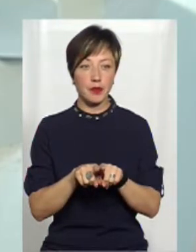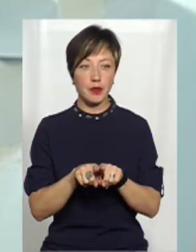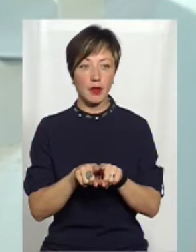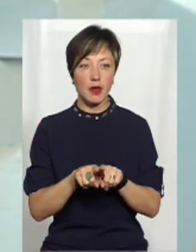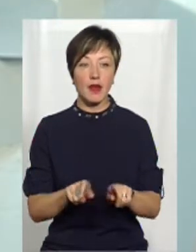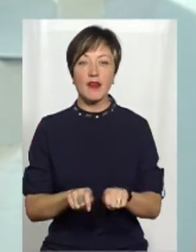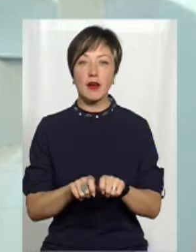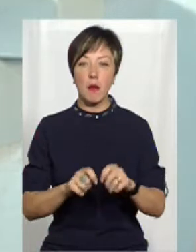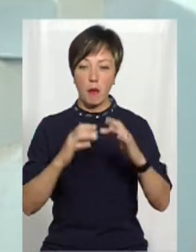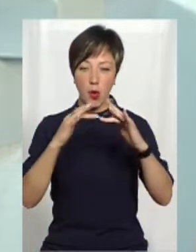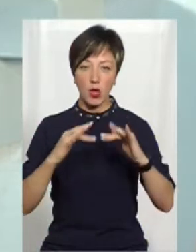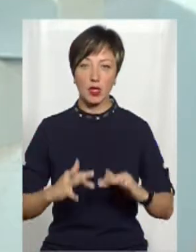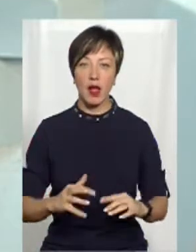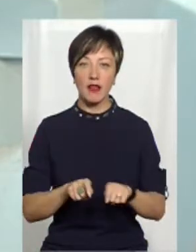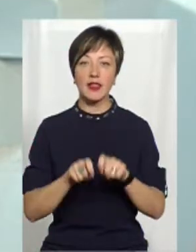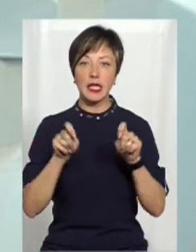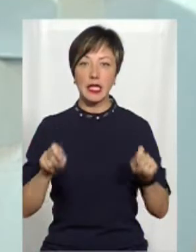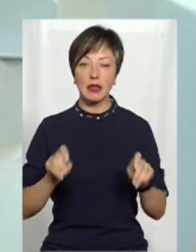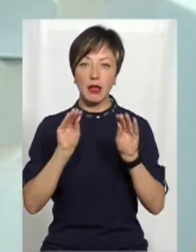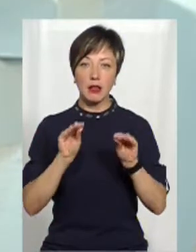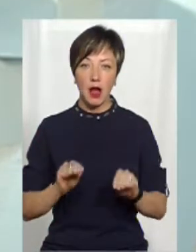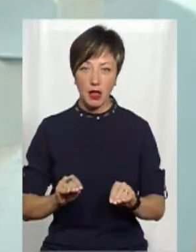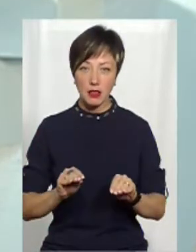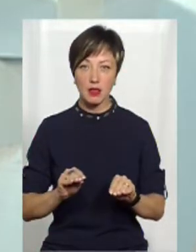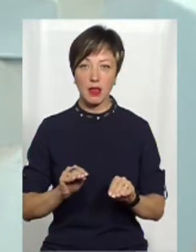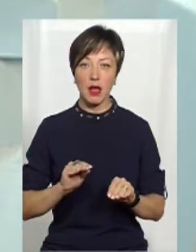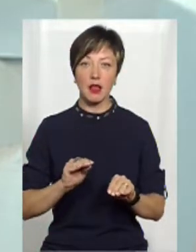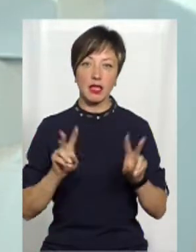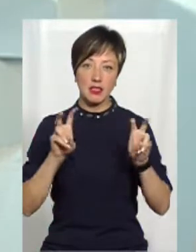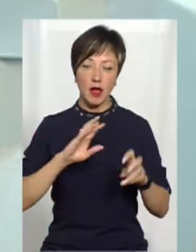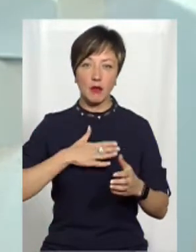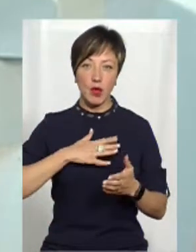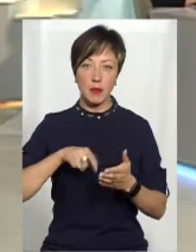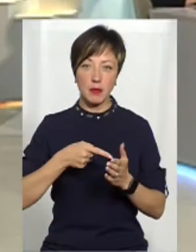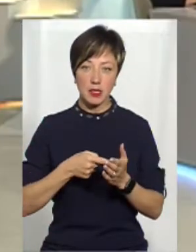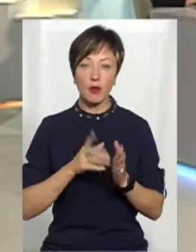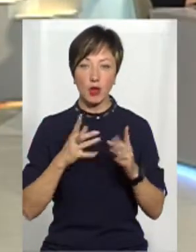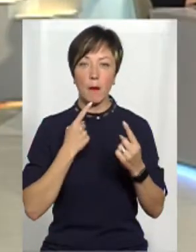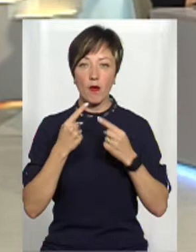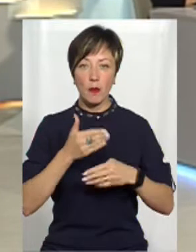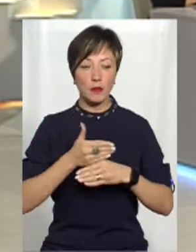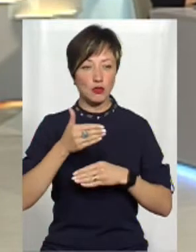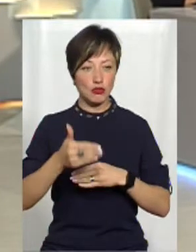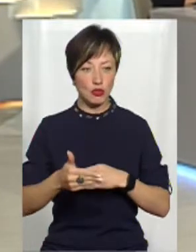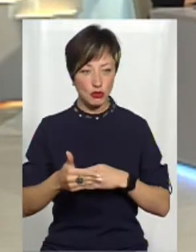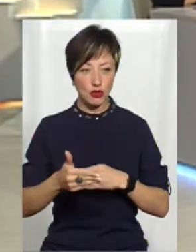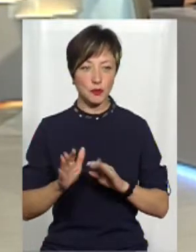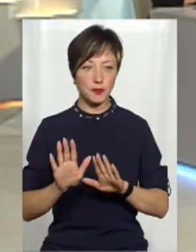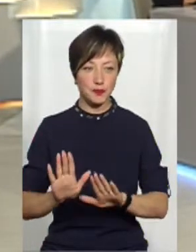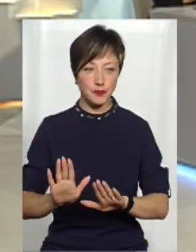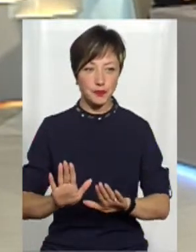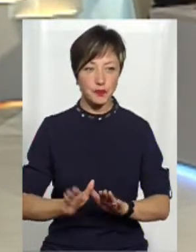портал відкритих даних, називається MyCity, де почали оприлюднювати. Ми поговоримо про це, коли будемо говорити